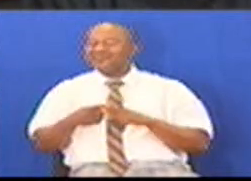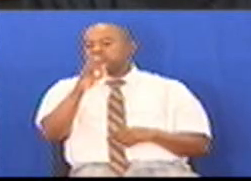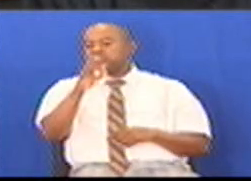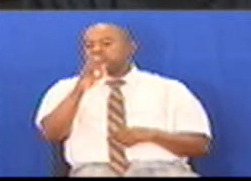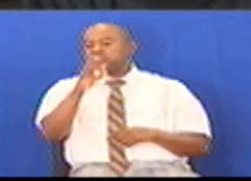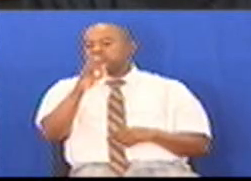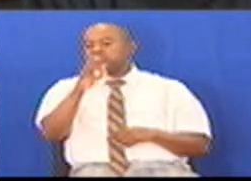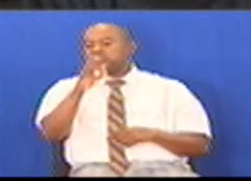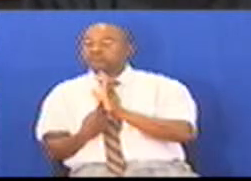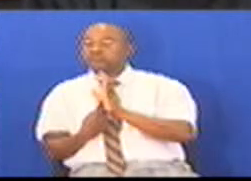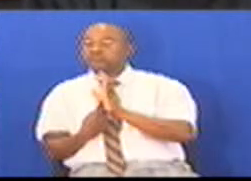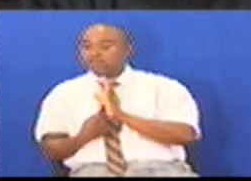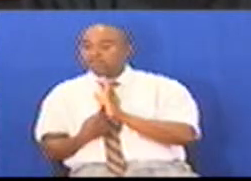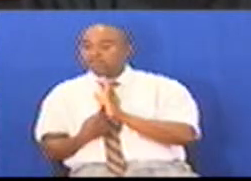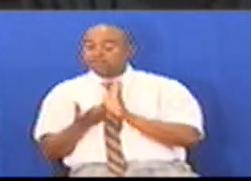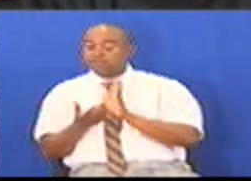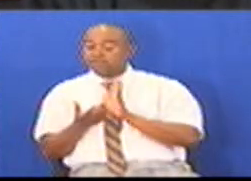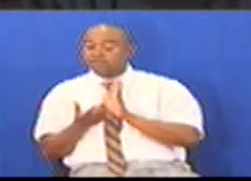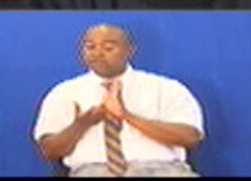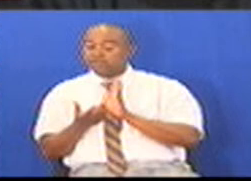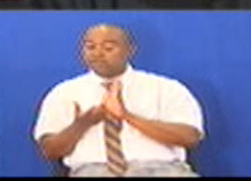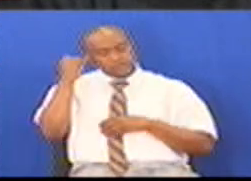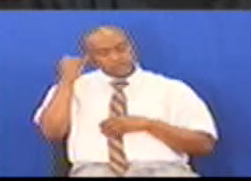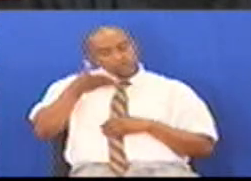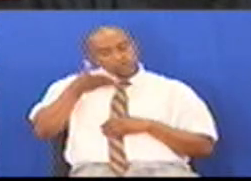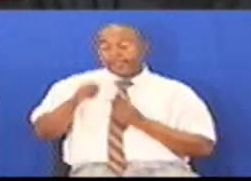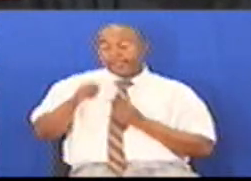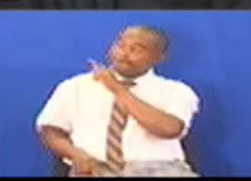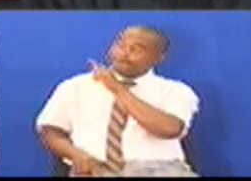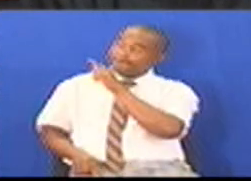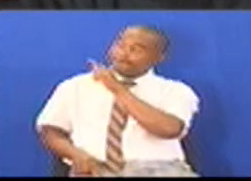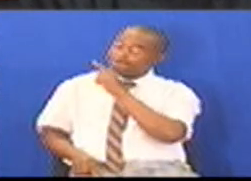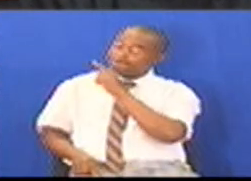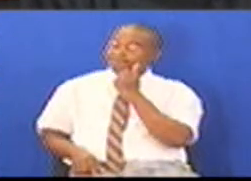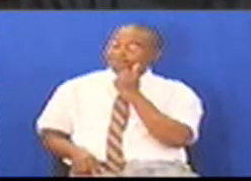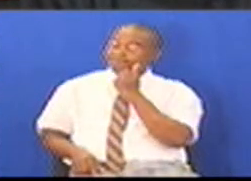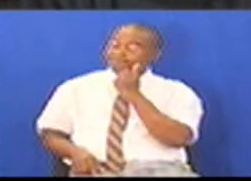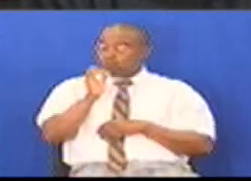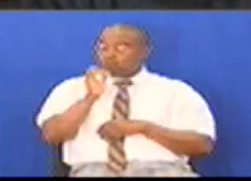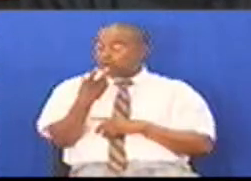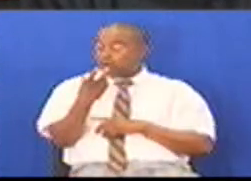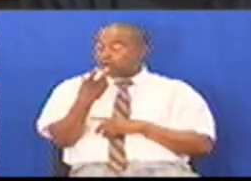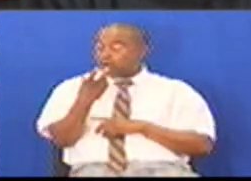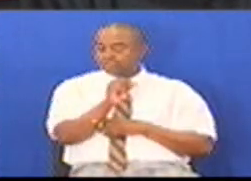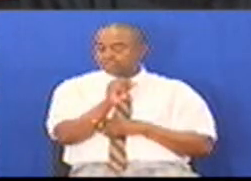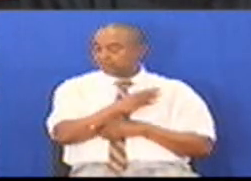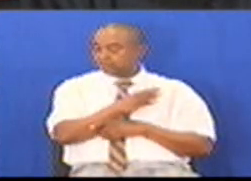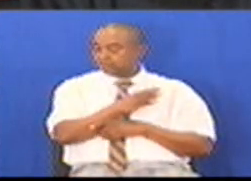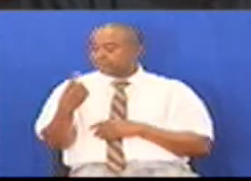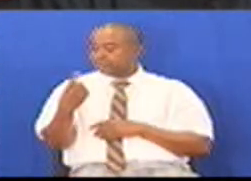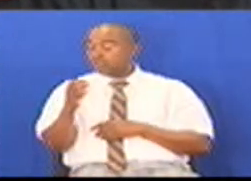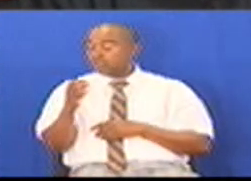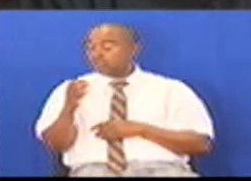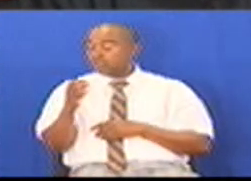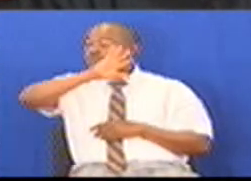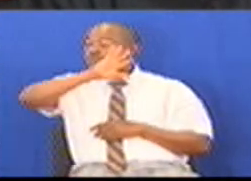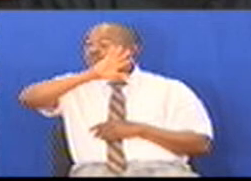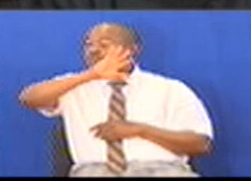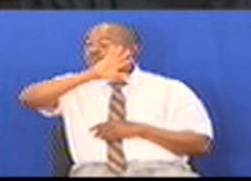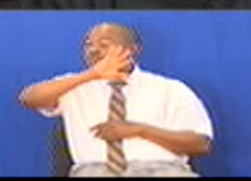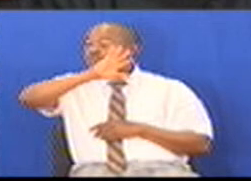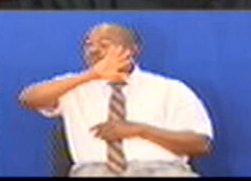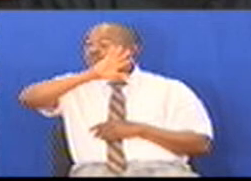132.6. Hivyo, kamati inaishauri serikali kwa mwaka wa fedha 2020-2021, fedha zote